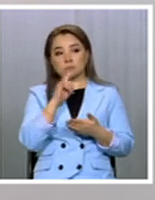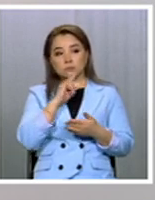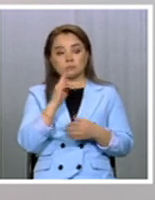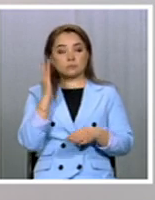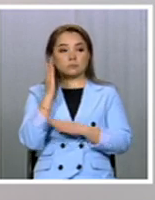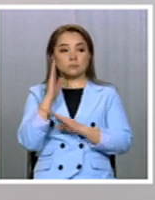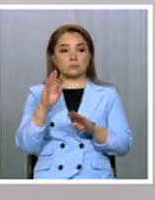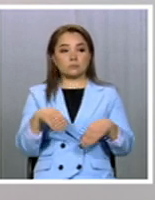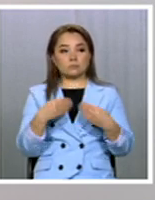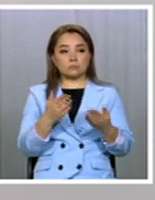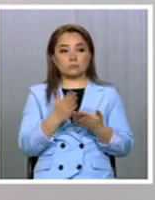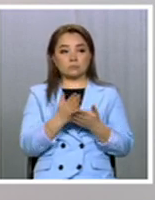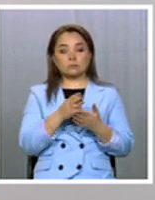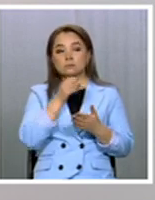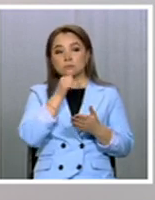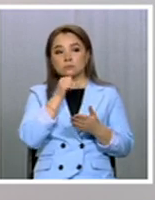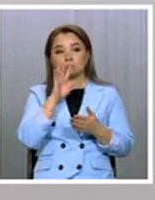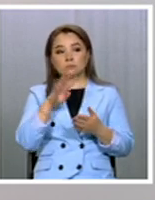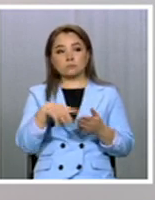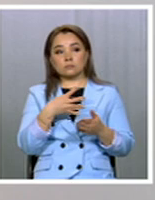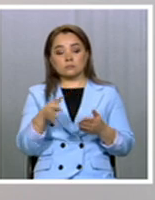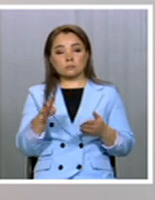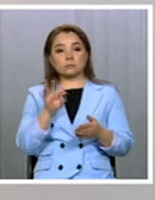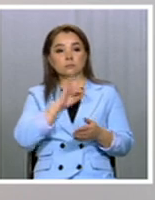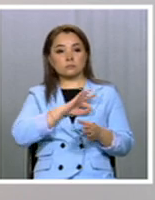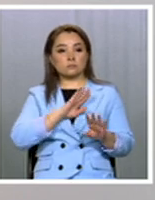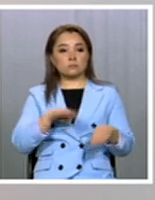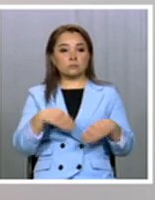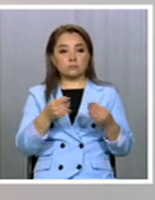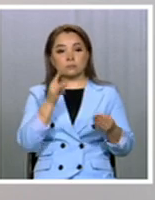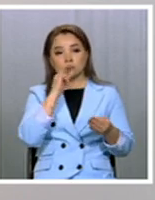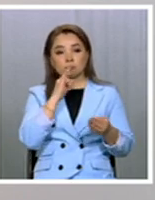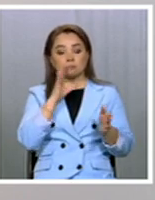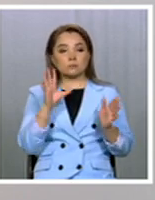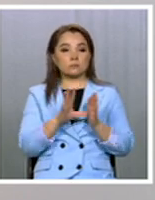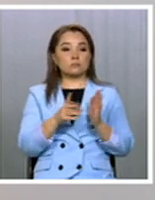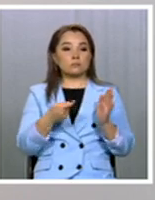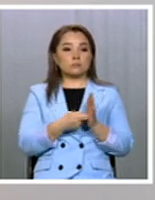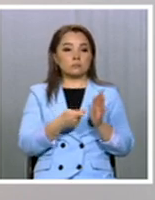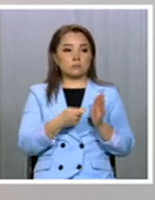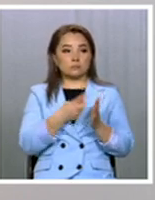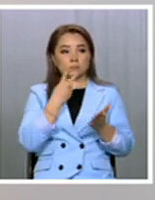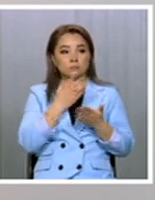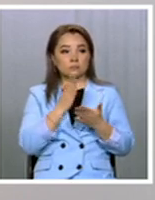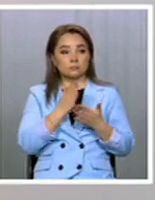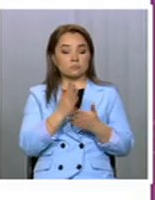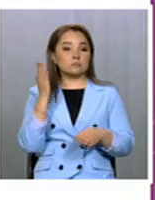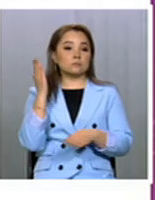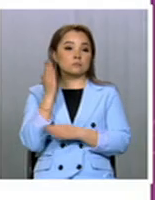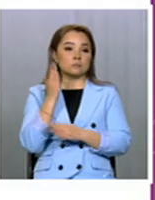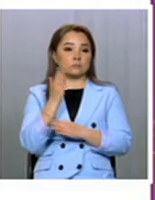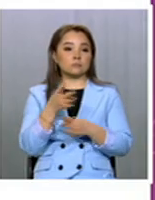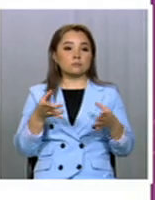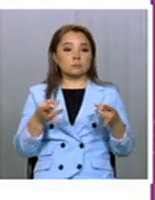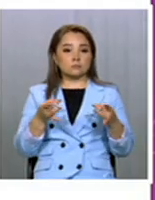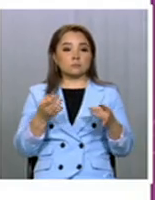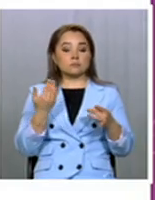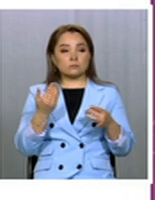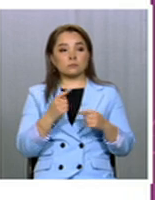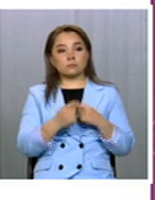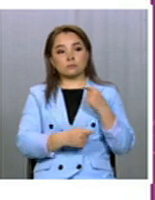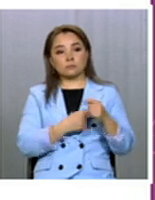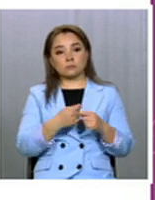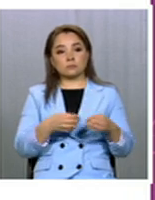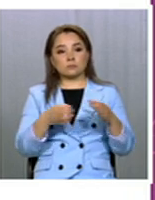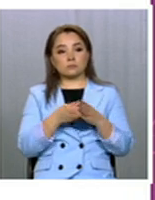болатын. Пайдалануына қарай мұнай қуат көзіне жатады, ағаш шикізат және материалдарға